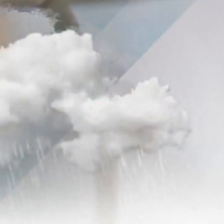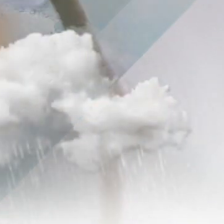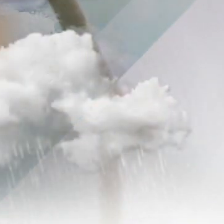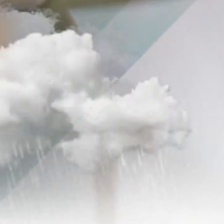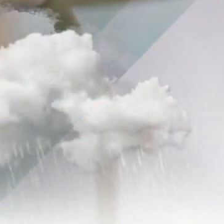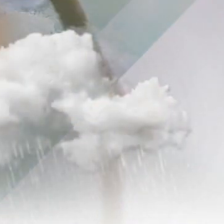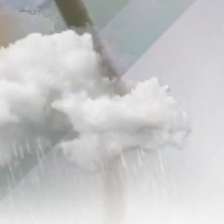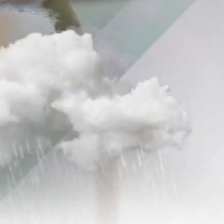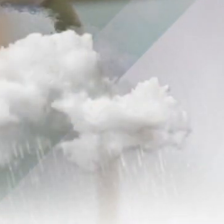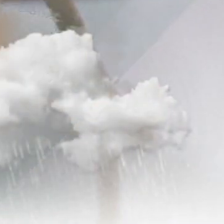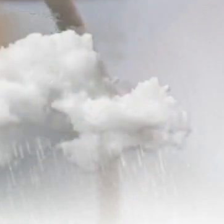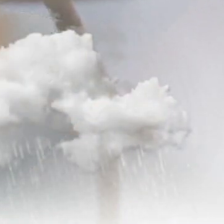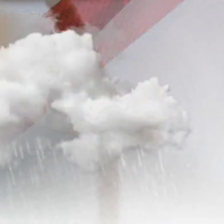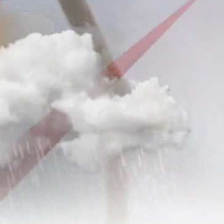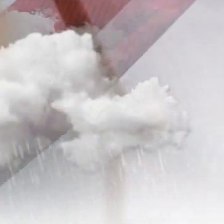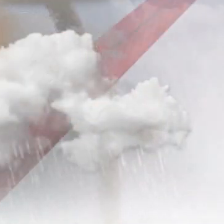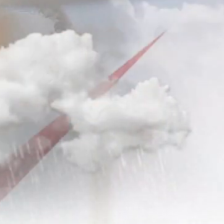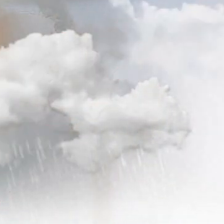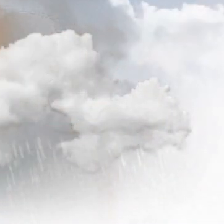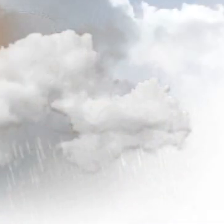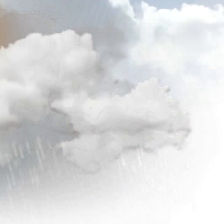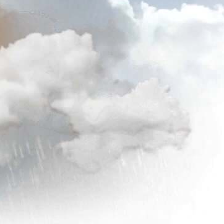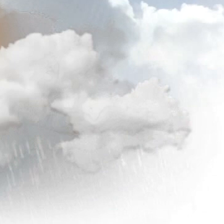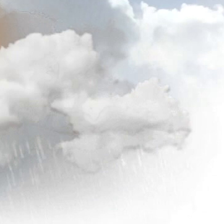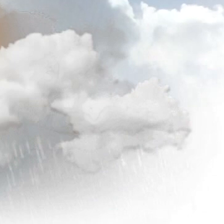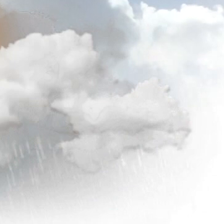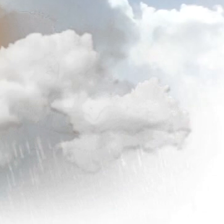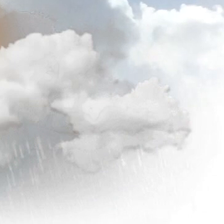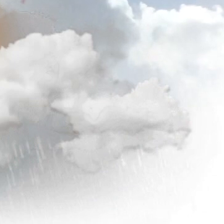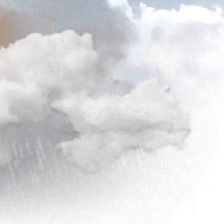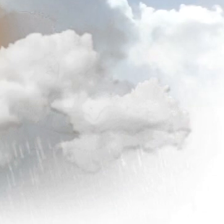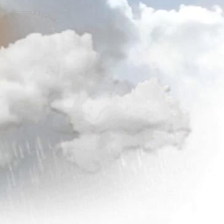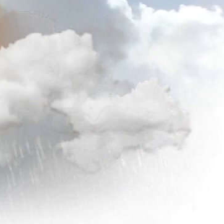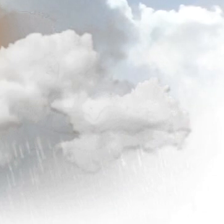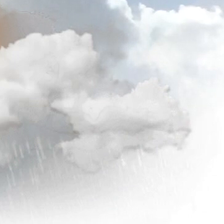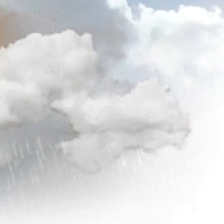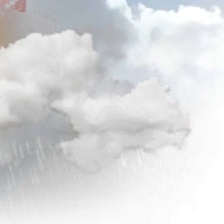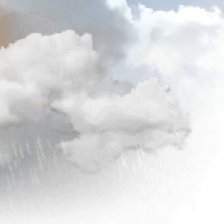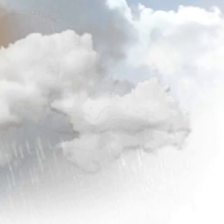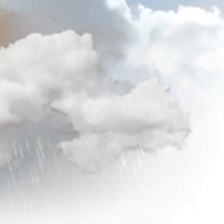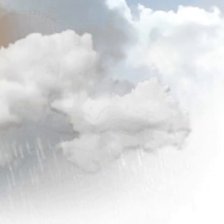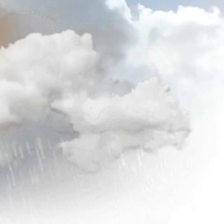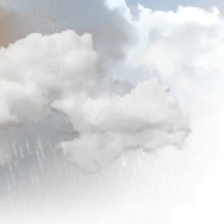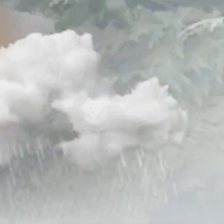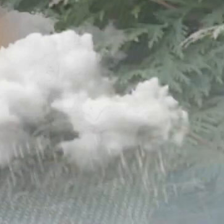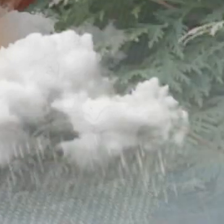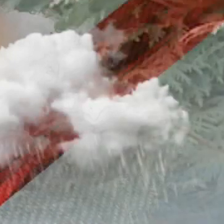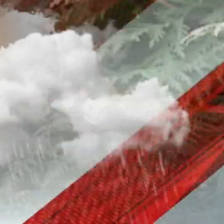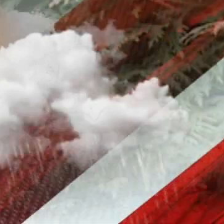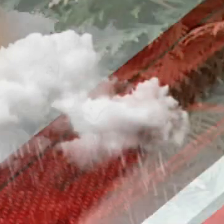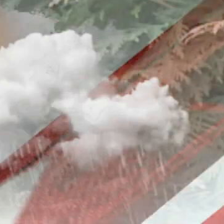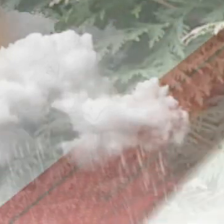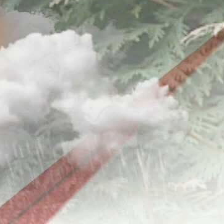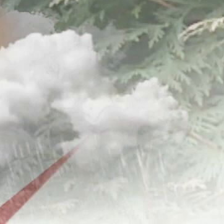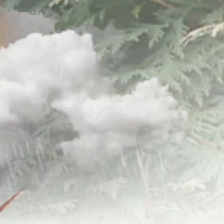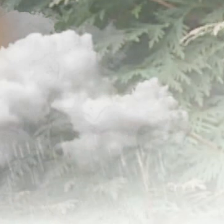У Слоніме будет каля 20 градусов тепла раницей, до 23 паветра прогреется днем и до плюс